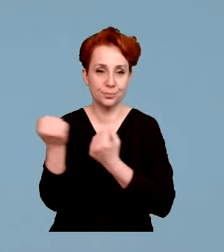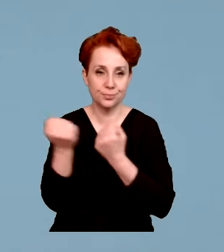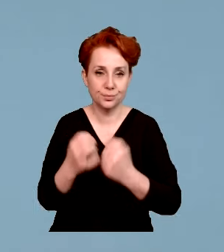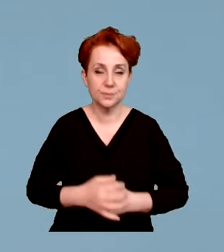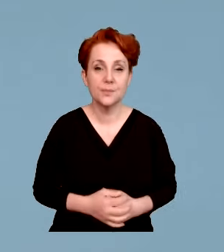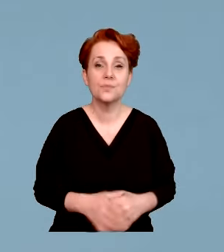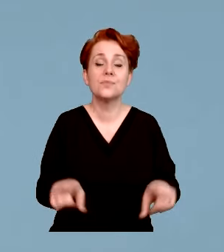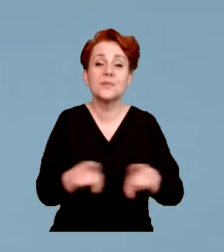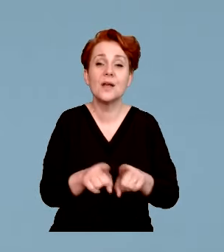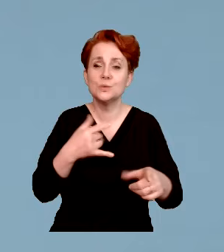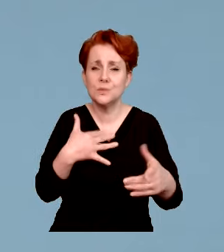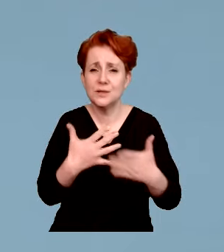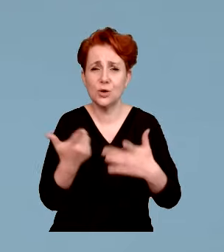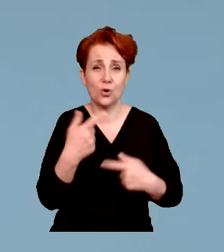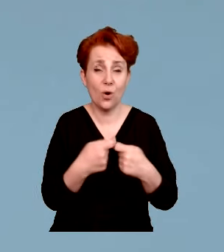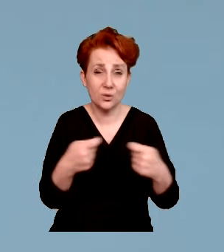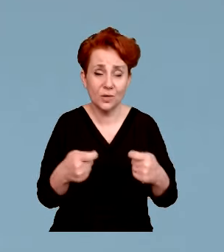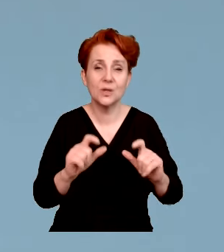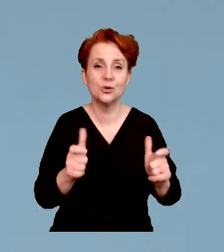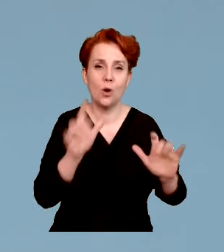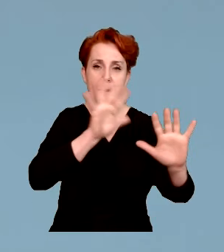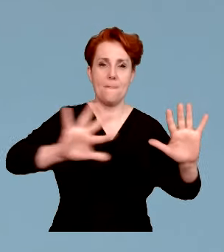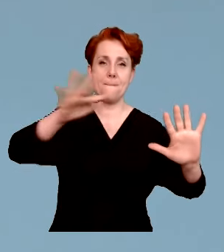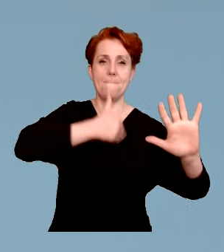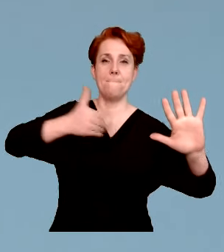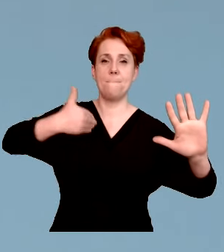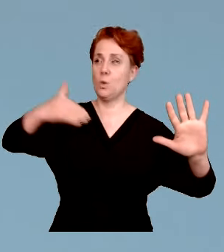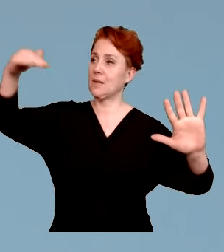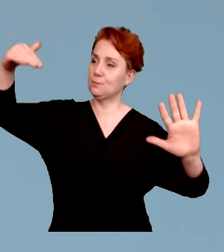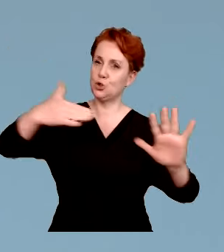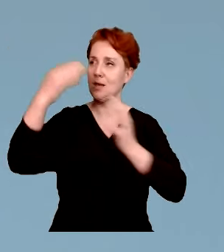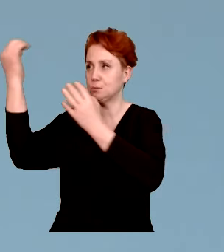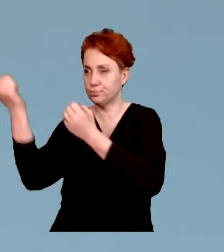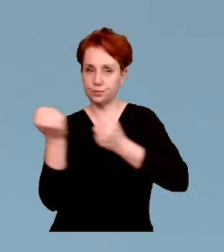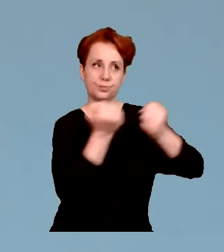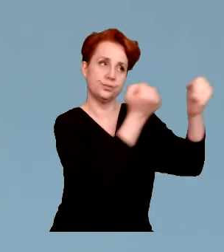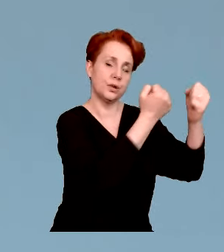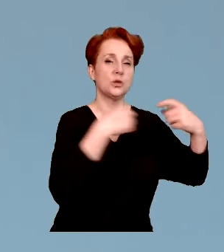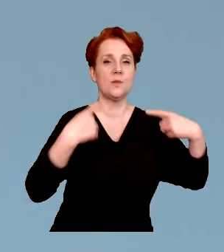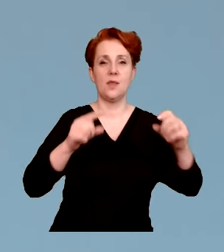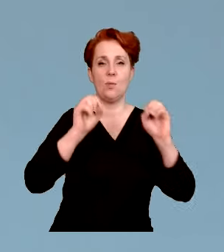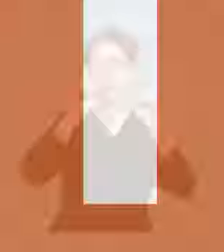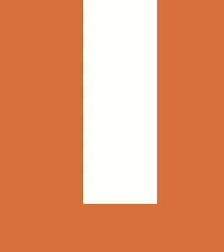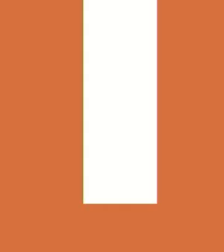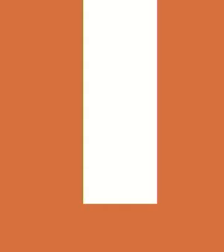Jesteśmy bliscy rozwiązań tak, żeby tranzyt, który przebiega przez Polskę, nie zakłócał polskiego rynku.